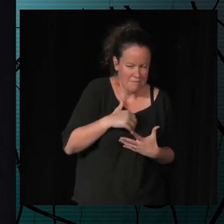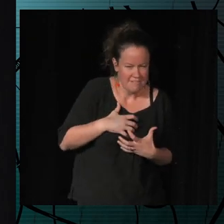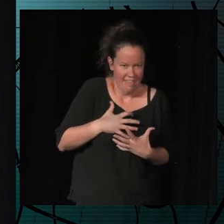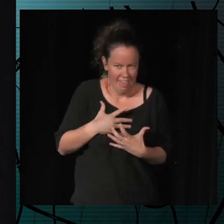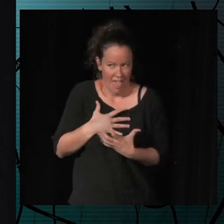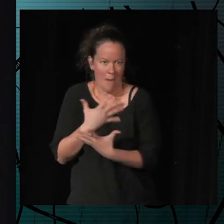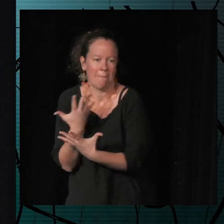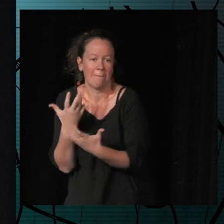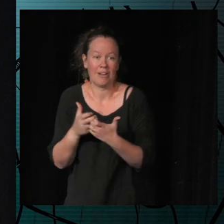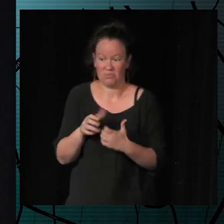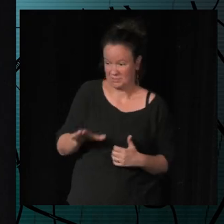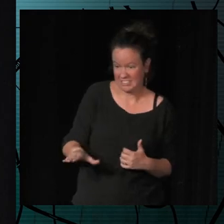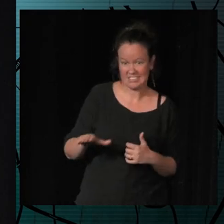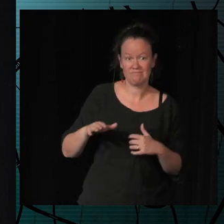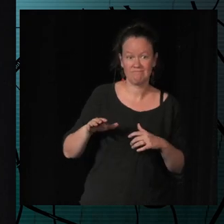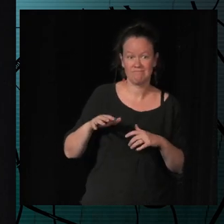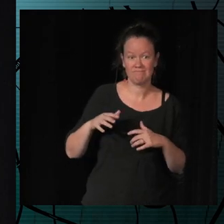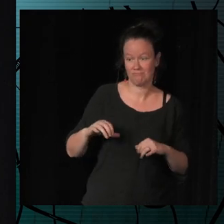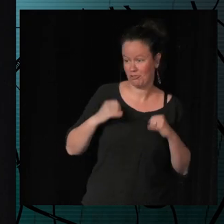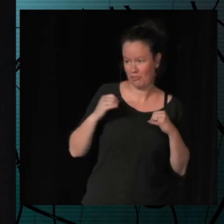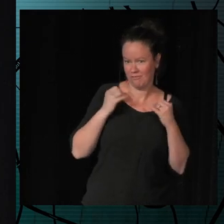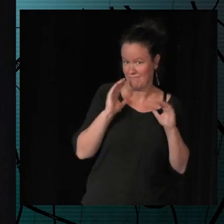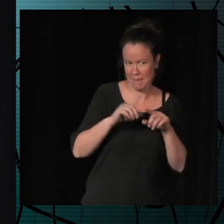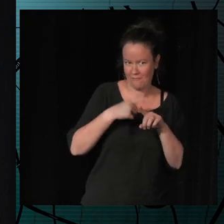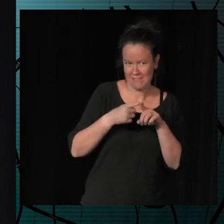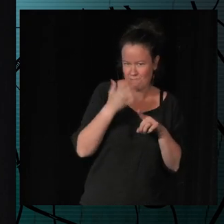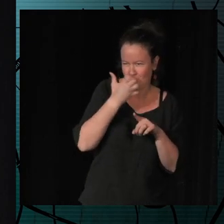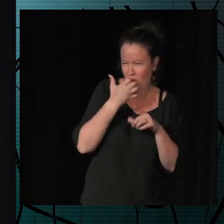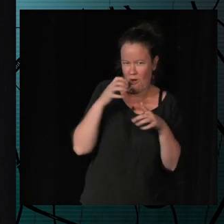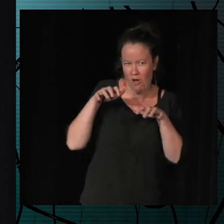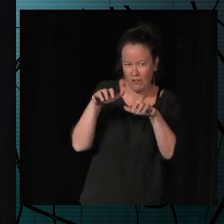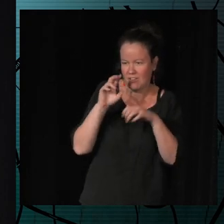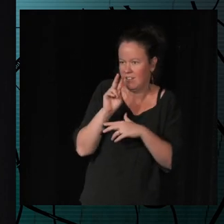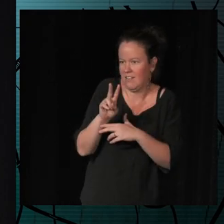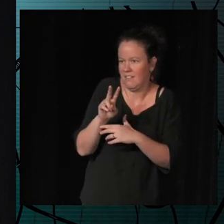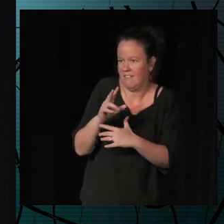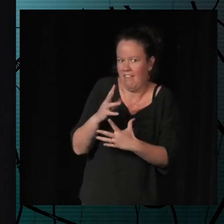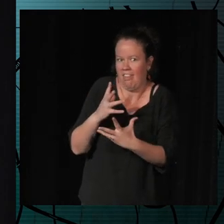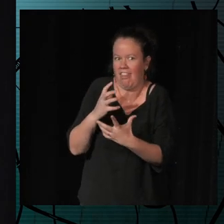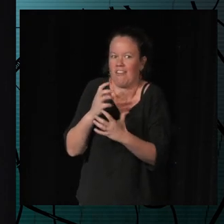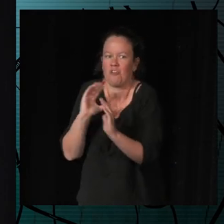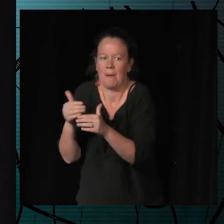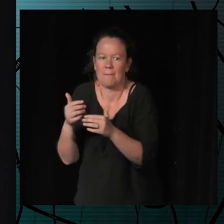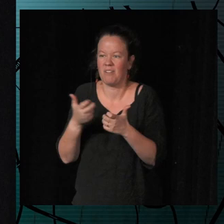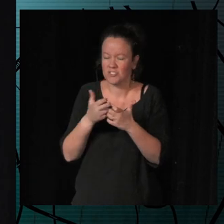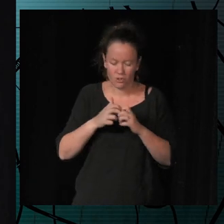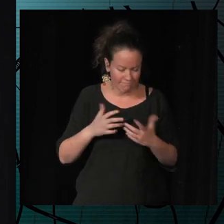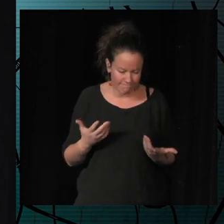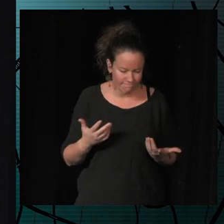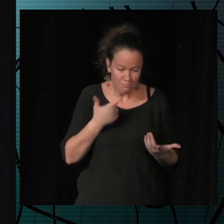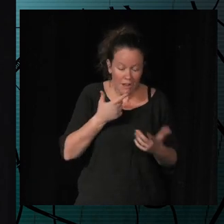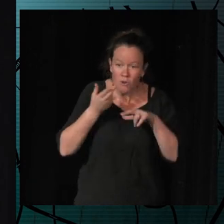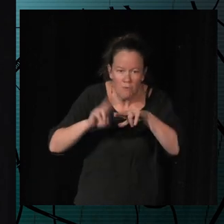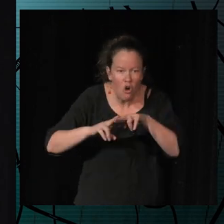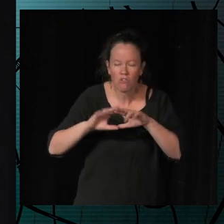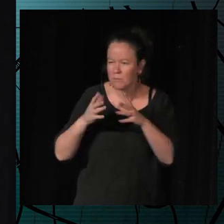je les films d'horreur ça m'attirait parce que évidemment on passe tous par ce ce stade de apprendre ce qu'est la mort que comment ça fonctionne enfin il y a quelque chose de je